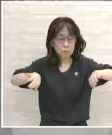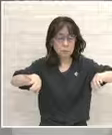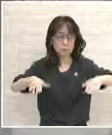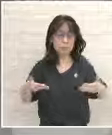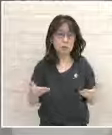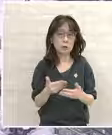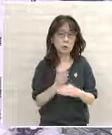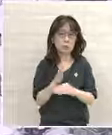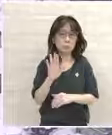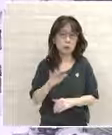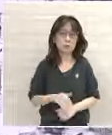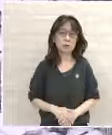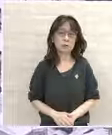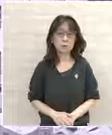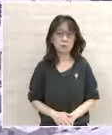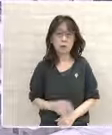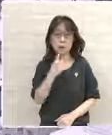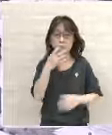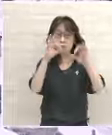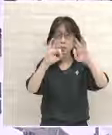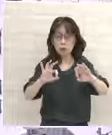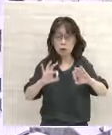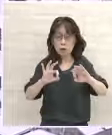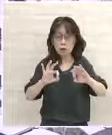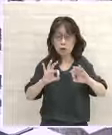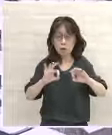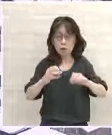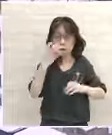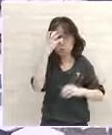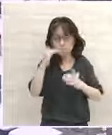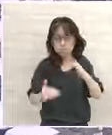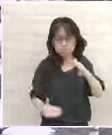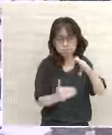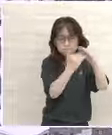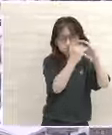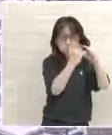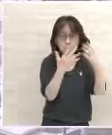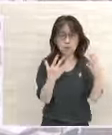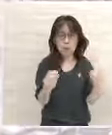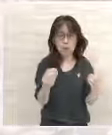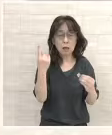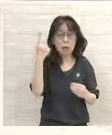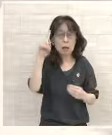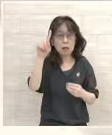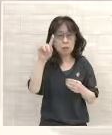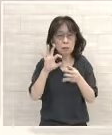。雪のピークは過ぎたものの、明日以降も引き続き